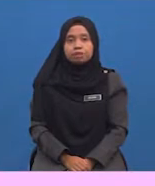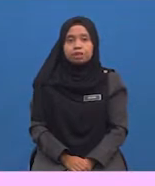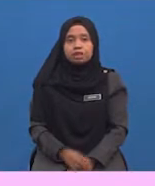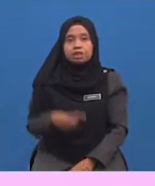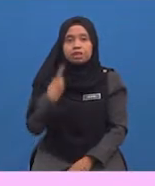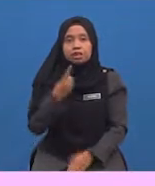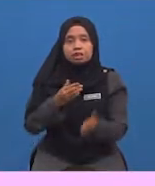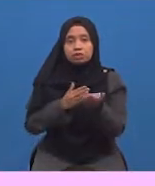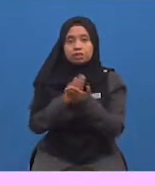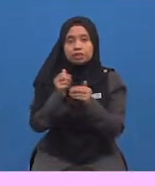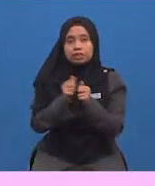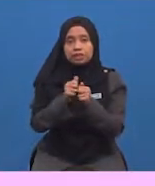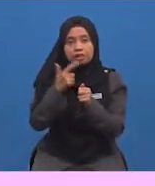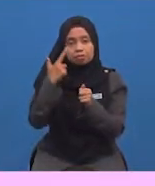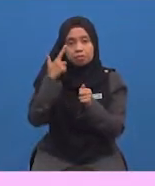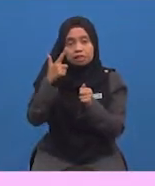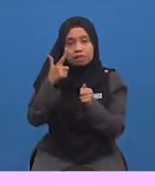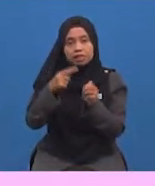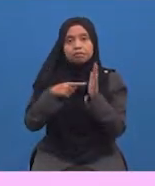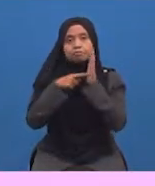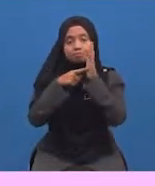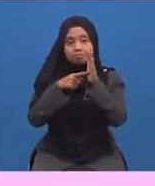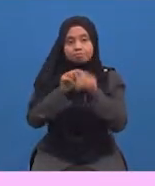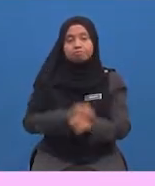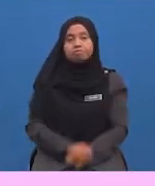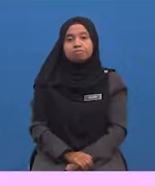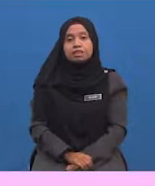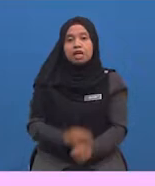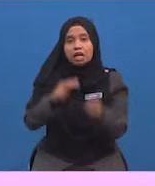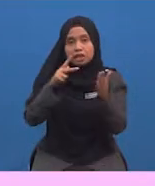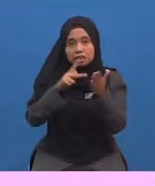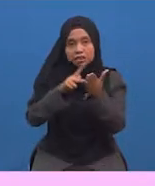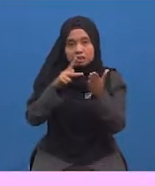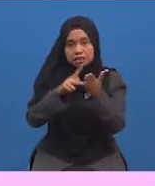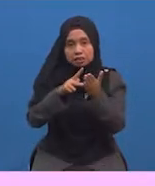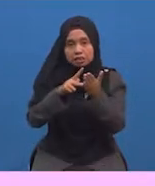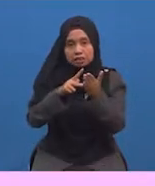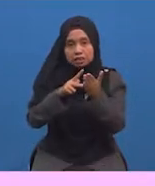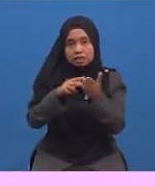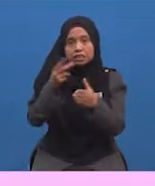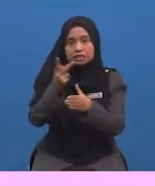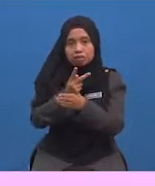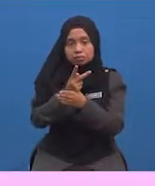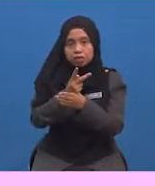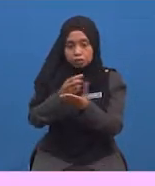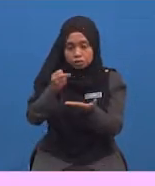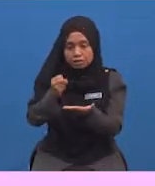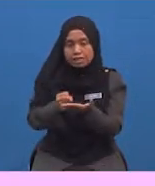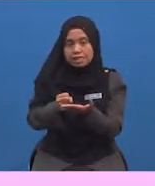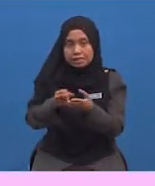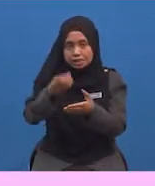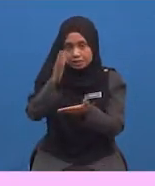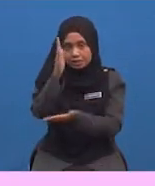Kita teruskan dengan melihat paparan. Hitung isi padu silinder tegak berikut.